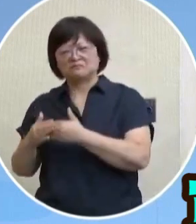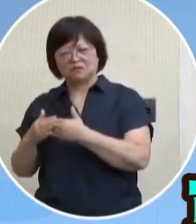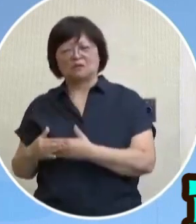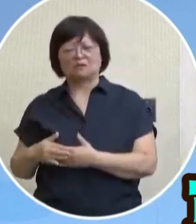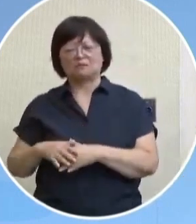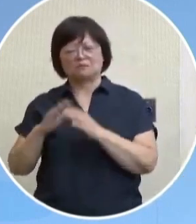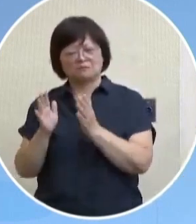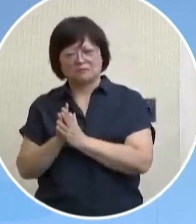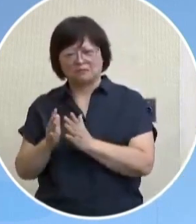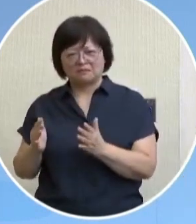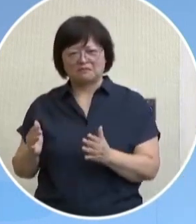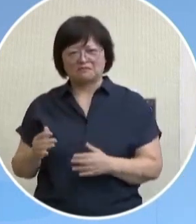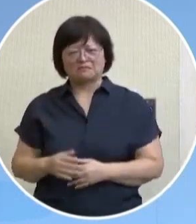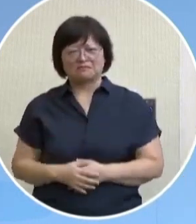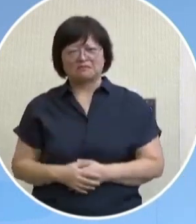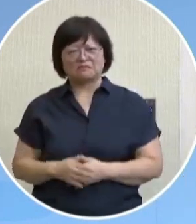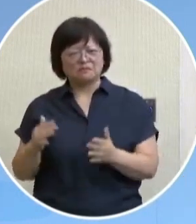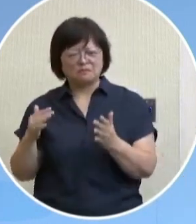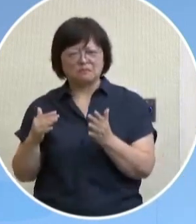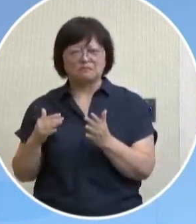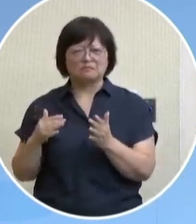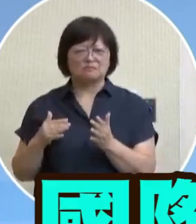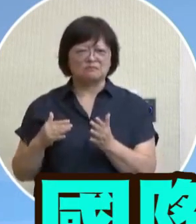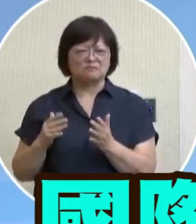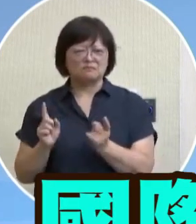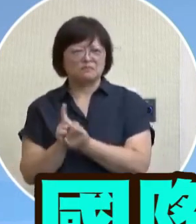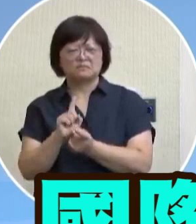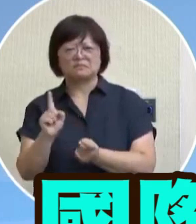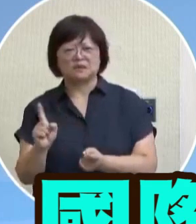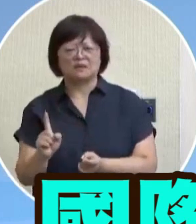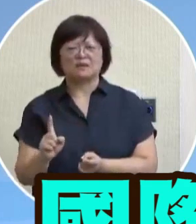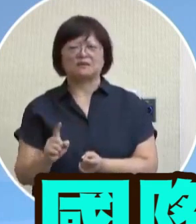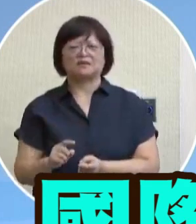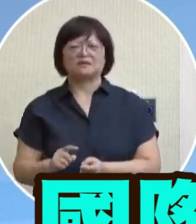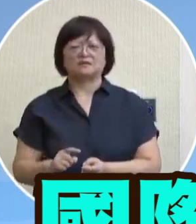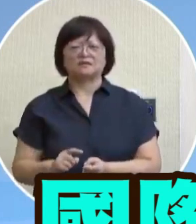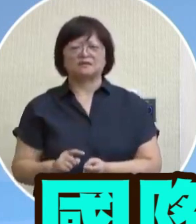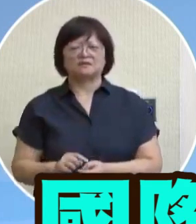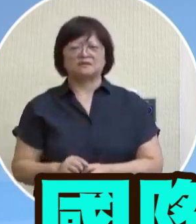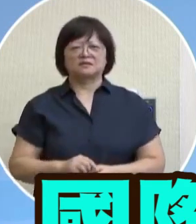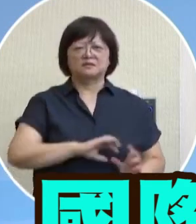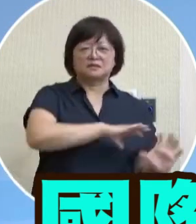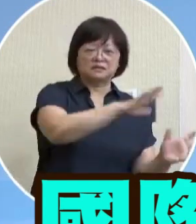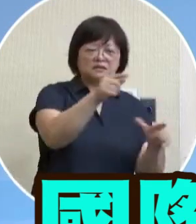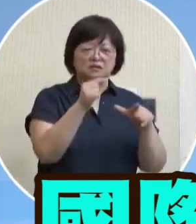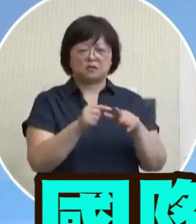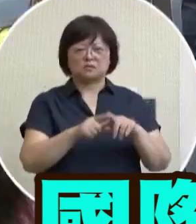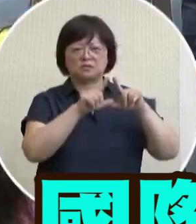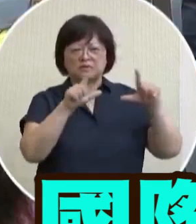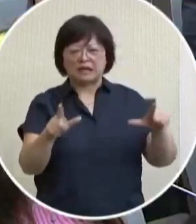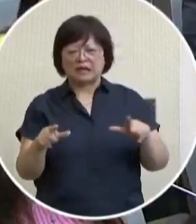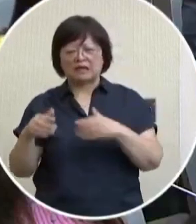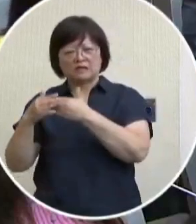出口对全世界的大的国际性的品牌要说他怎么解